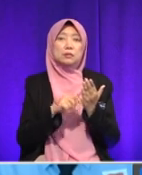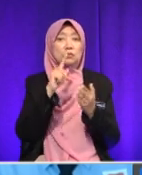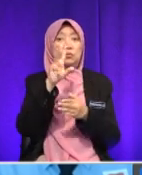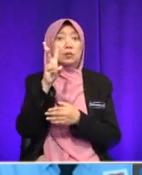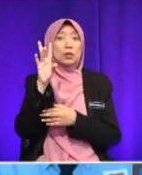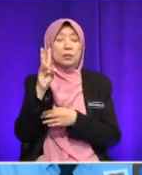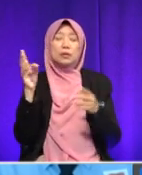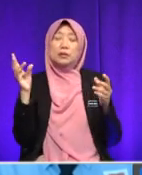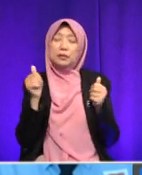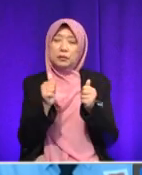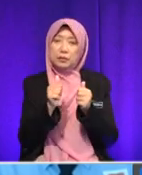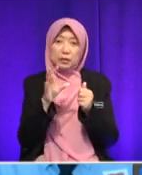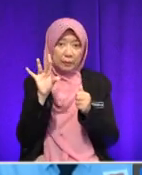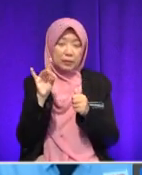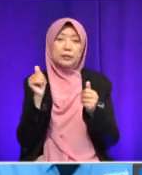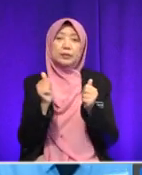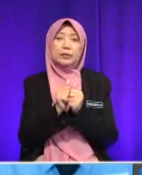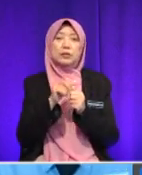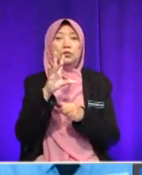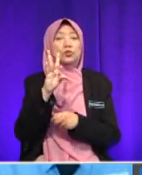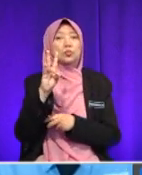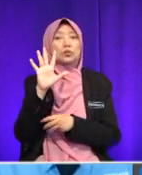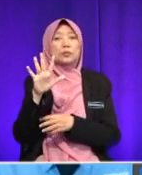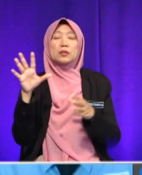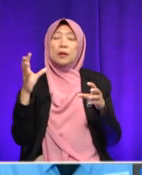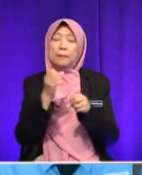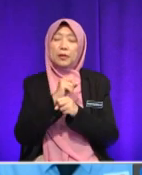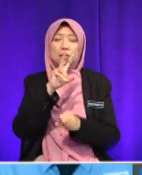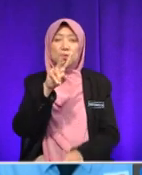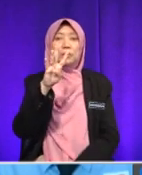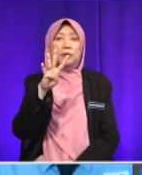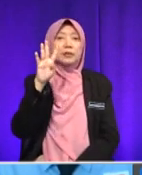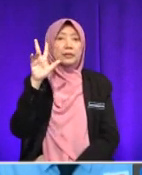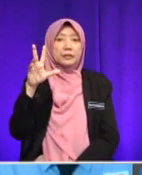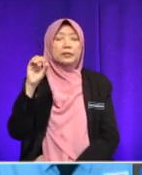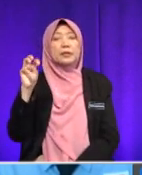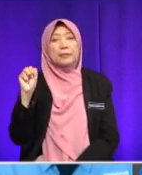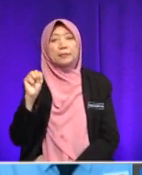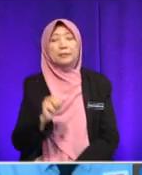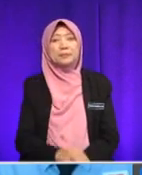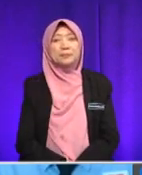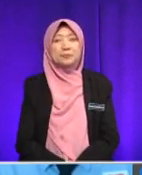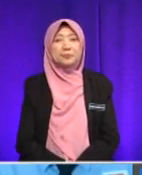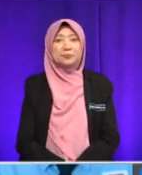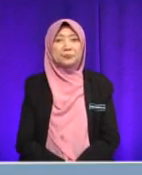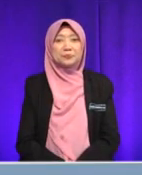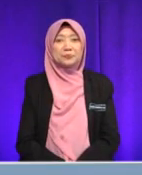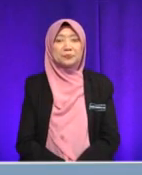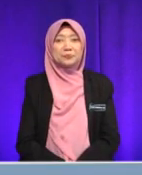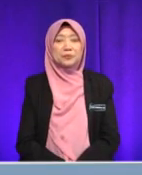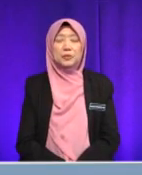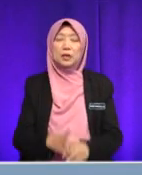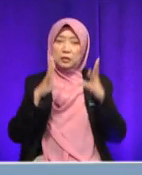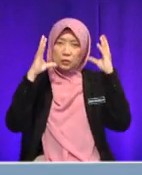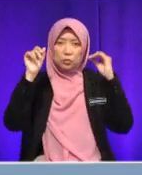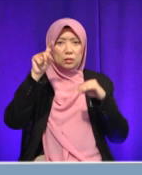168 ni dengan 75. Jadi saya, jawapan akhir saya dapat 243 cm persegi. Okey, baik Ifti, cikgu nak